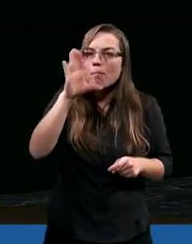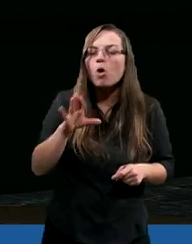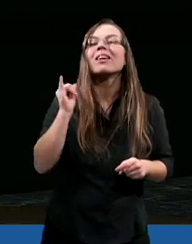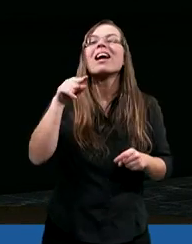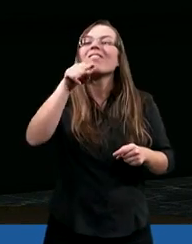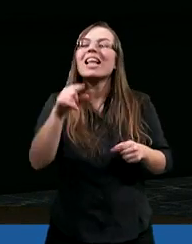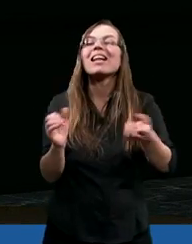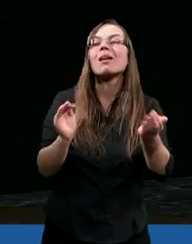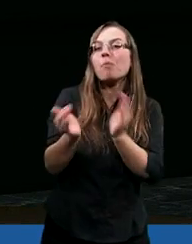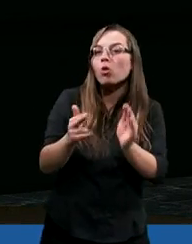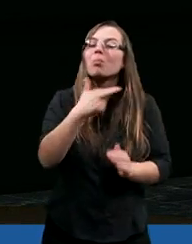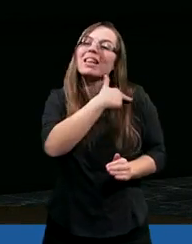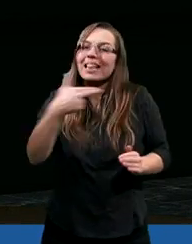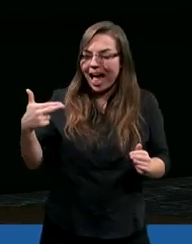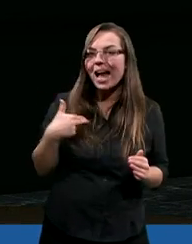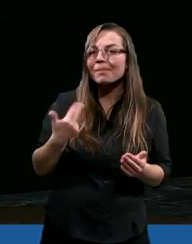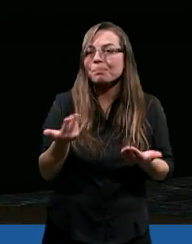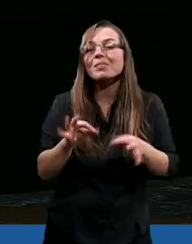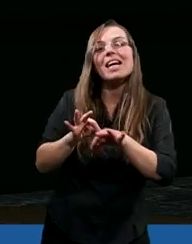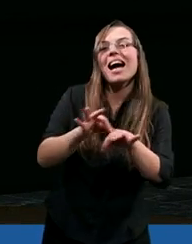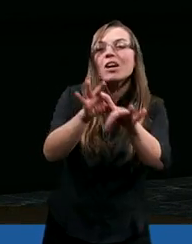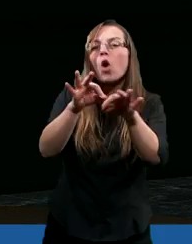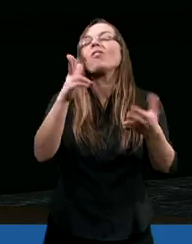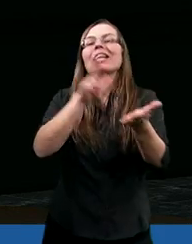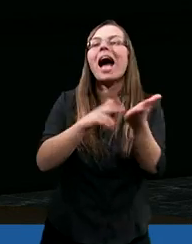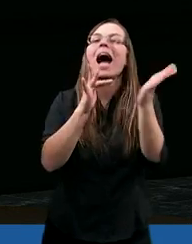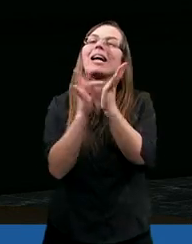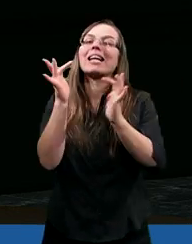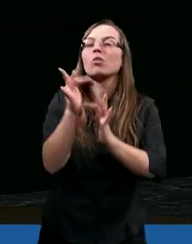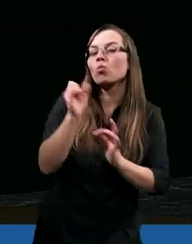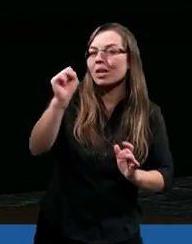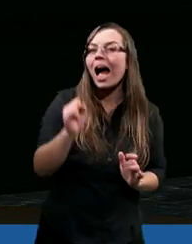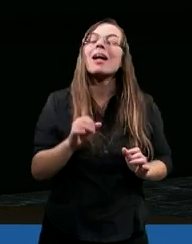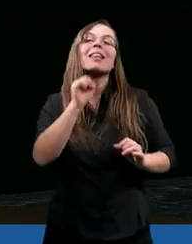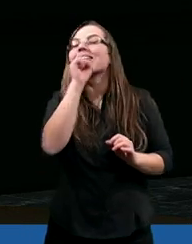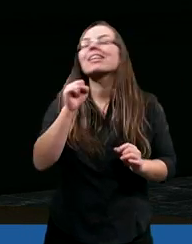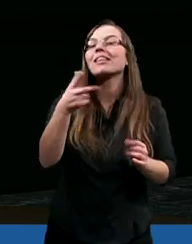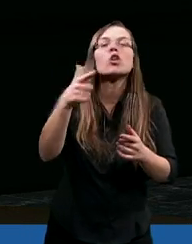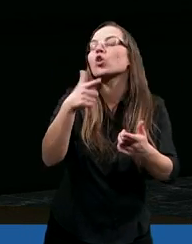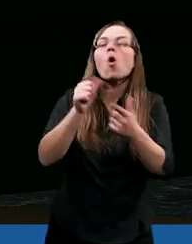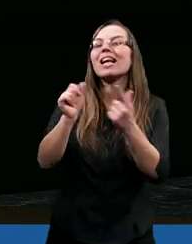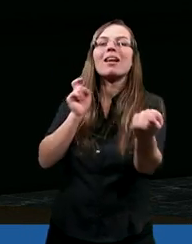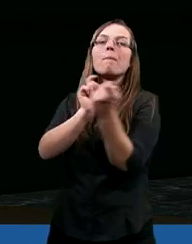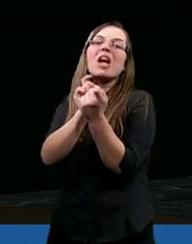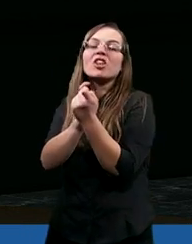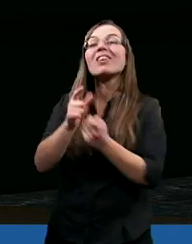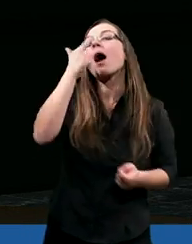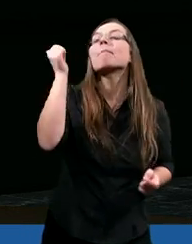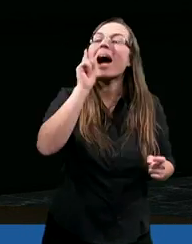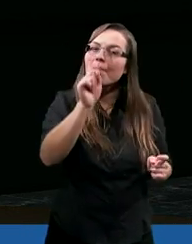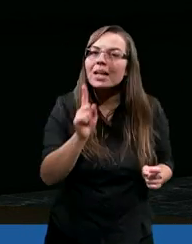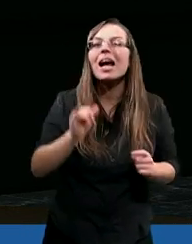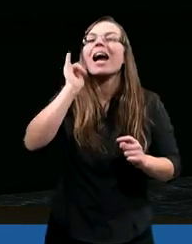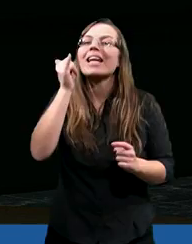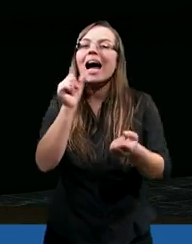ten sposób nam, nas nakierowuje na Chrystusa. Nigdy nie jest to przeciwne. Czyli pamiętajmy,